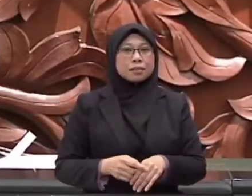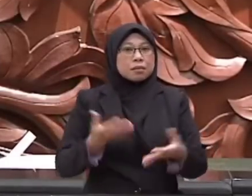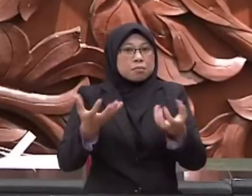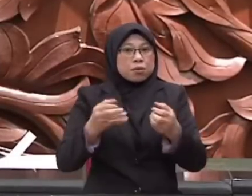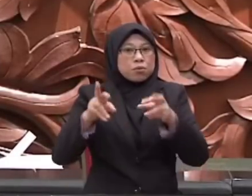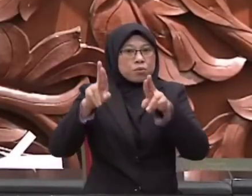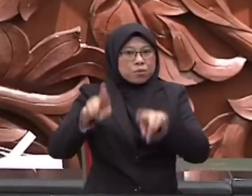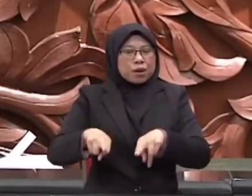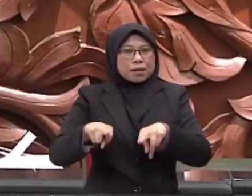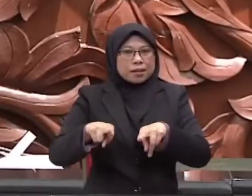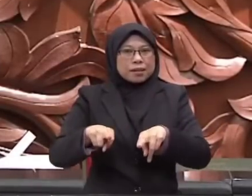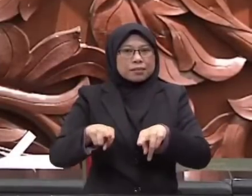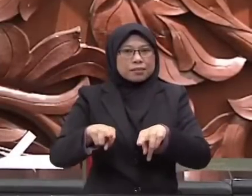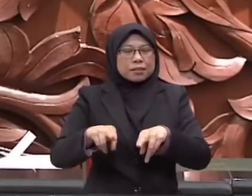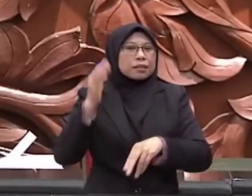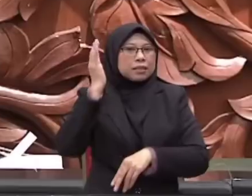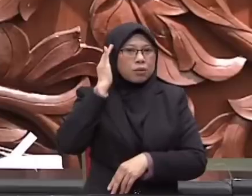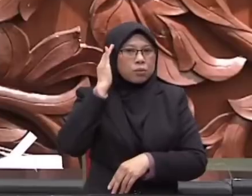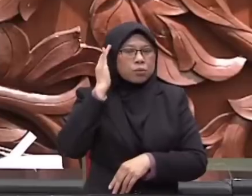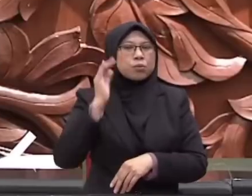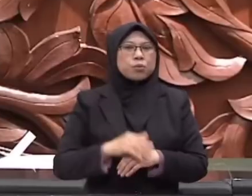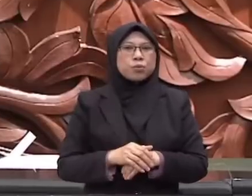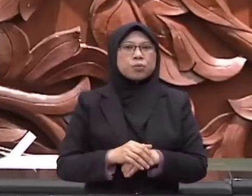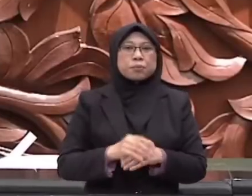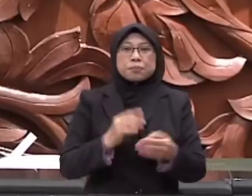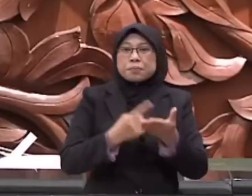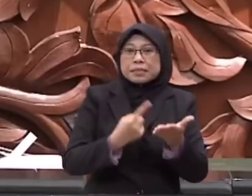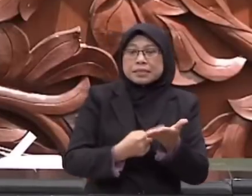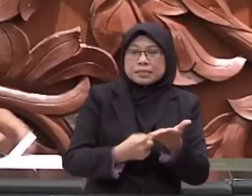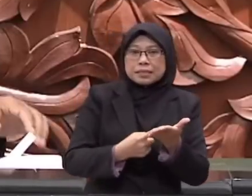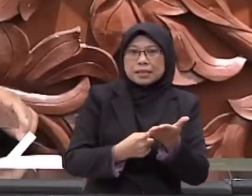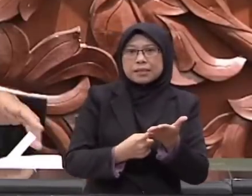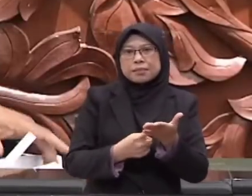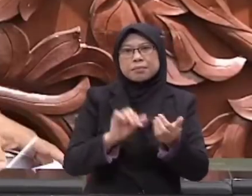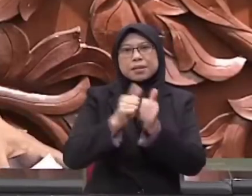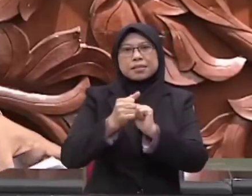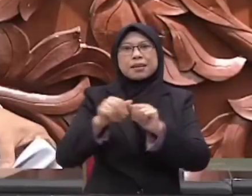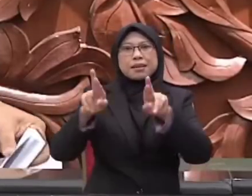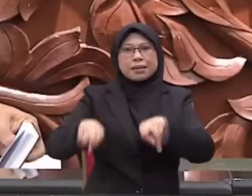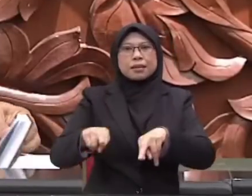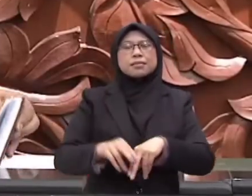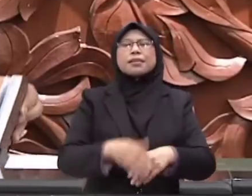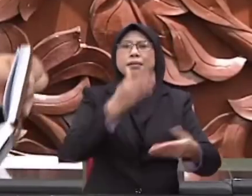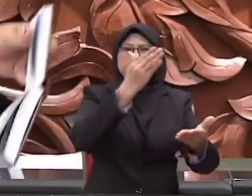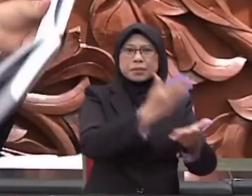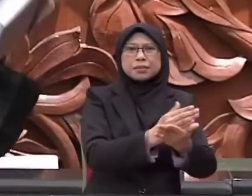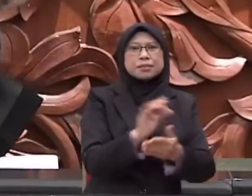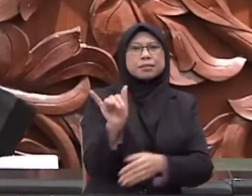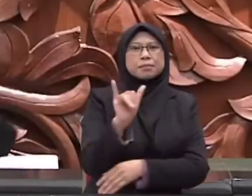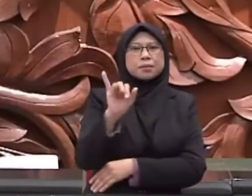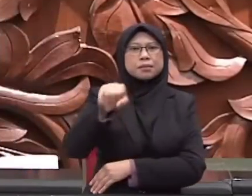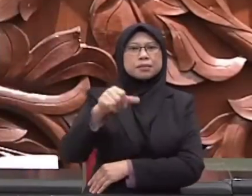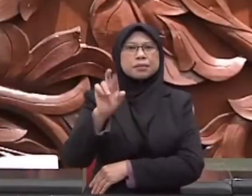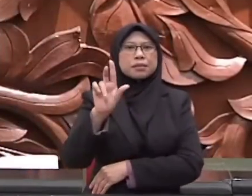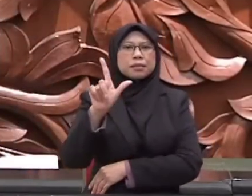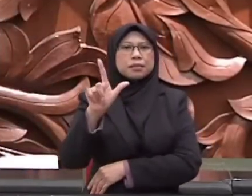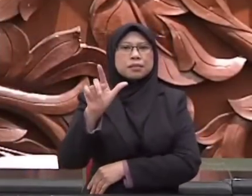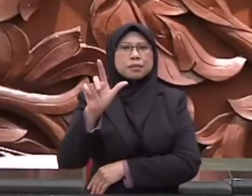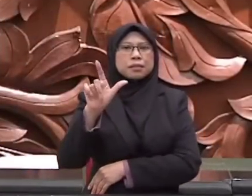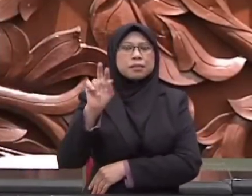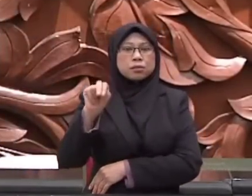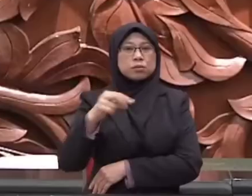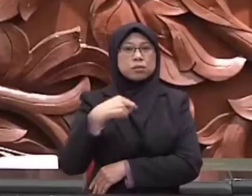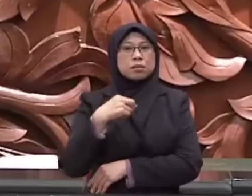bahawa kita sedang berbincang tentang masalah rakyat. Saya nak berhenti di sini sebab saya nak pakai seperti Jerun kata, saya nak menggunakan